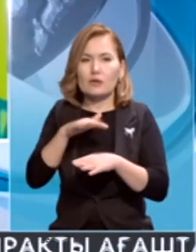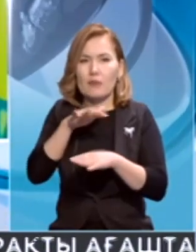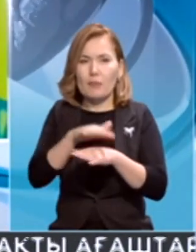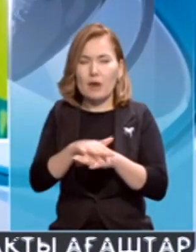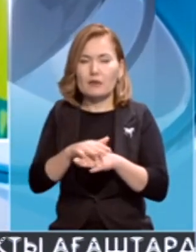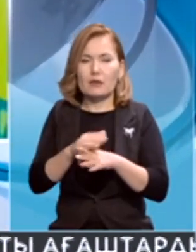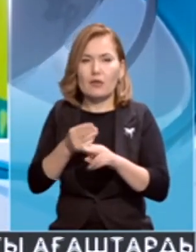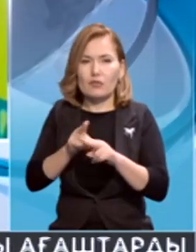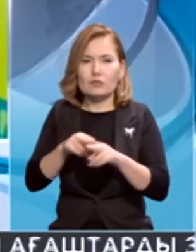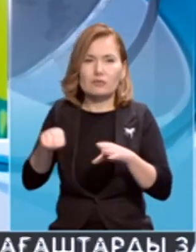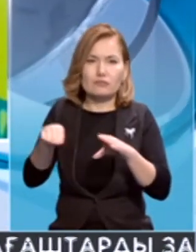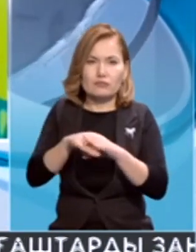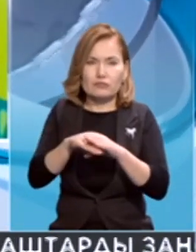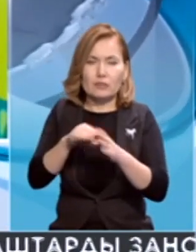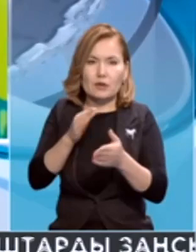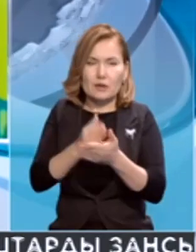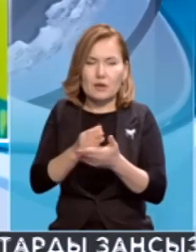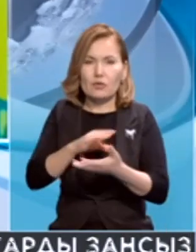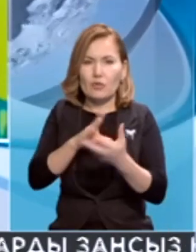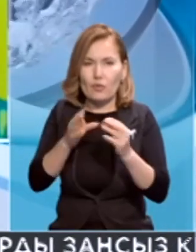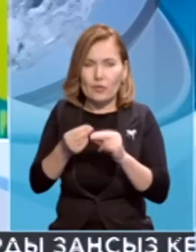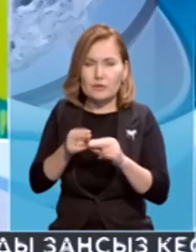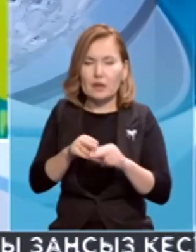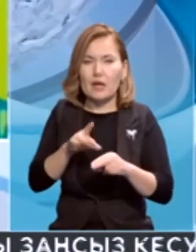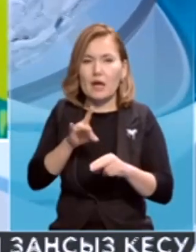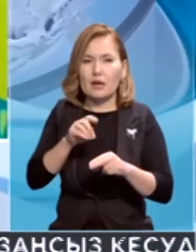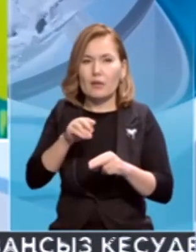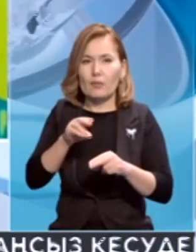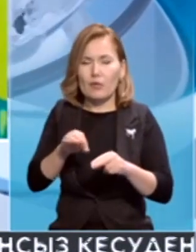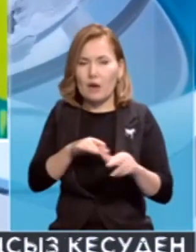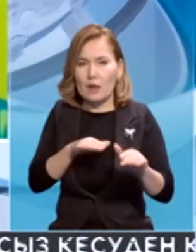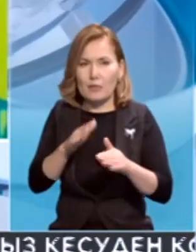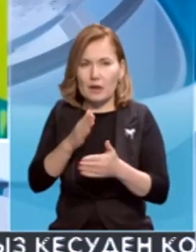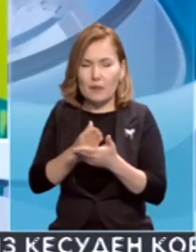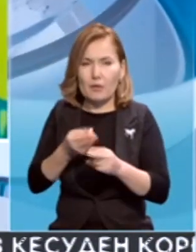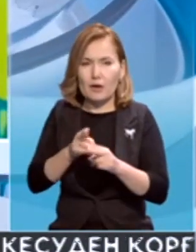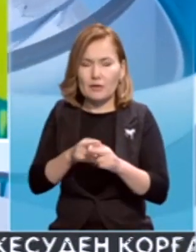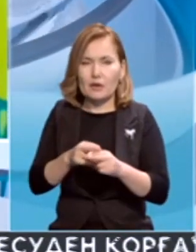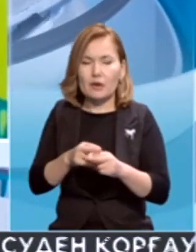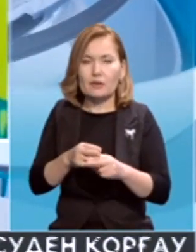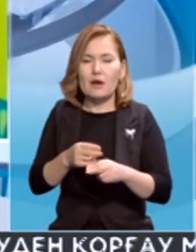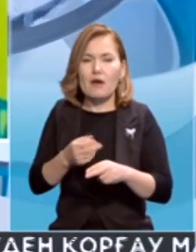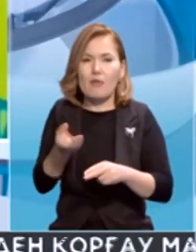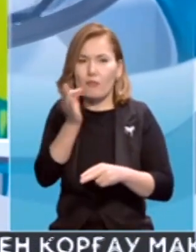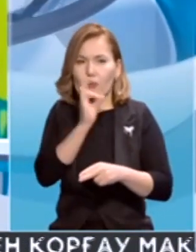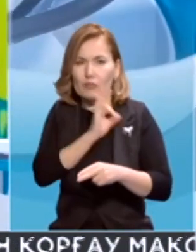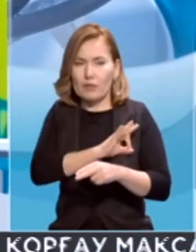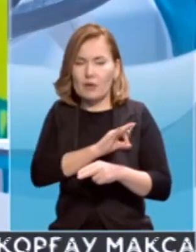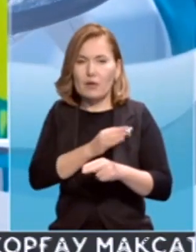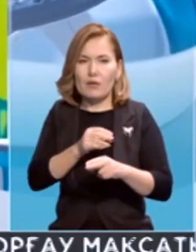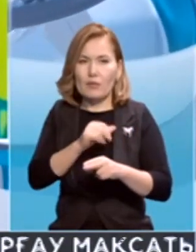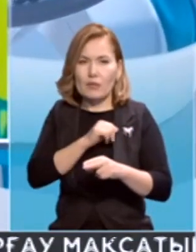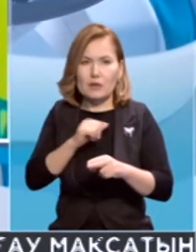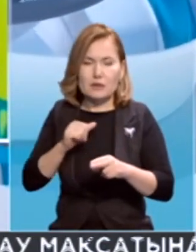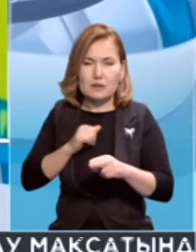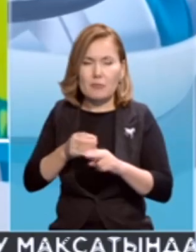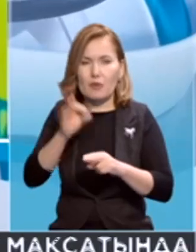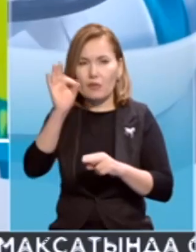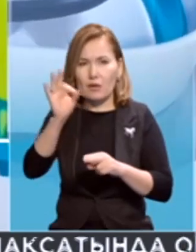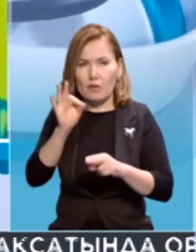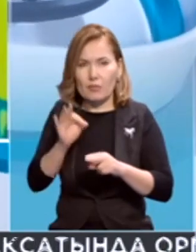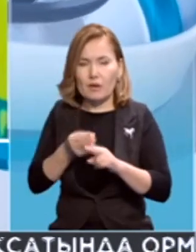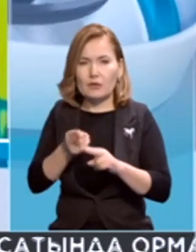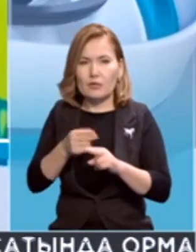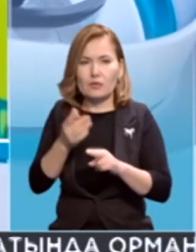бар деді. Сол репо дейтін операциялар бар, сол жерлерде отырып ап табыс таба береді, өйткені базалық пайыздың өзі жоғары. Ал